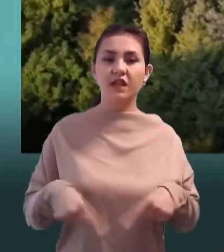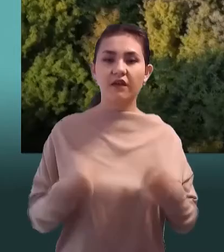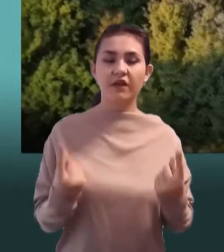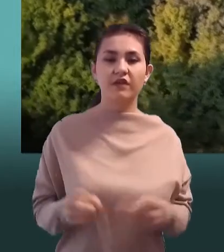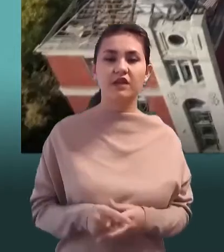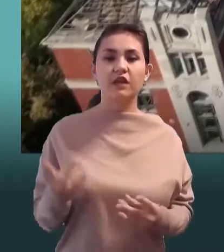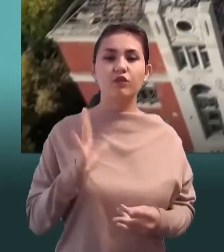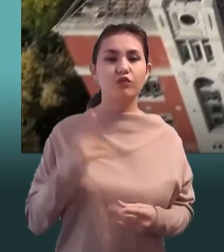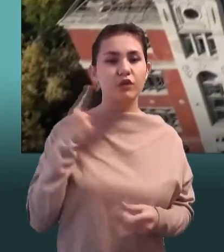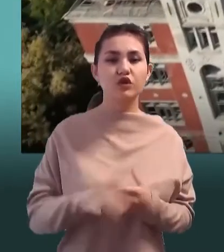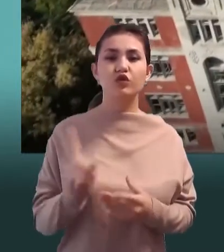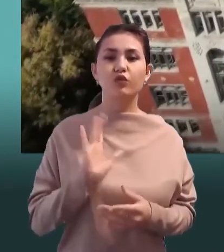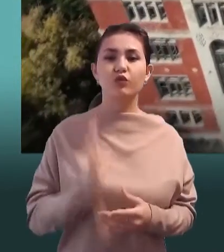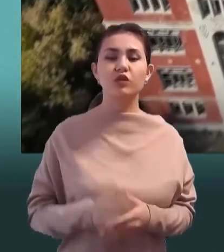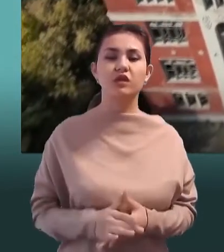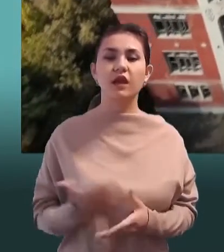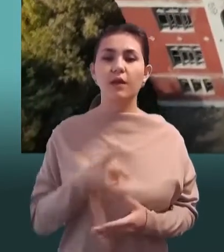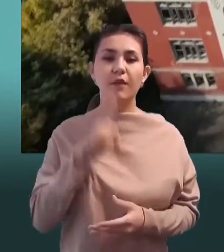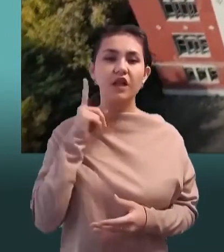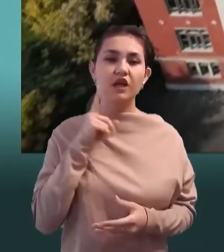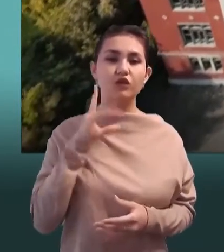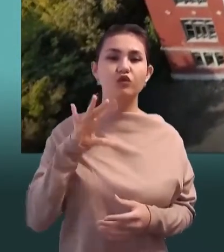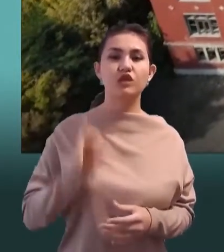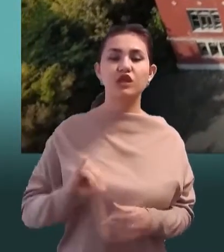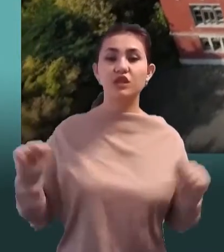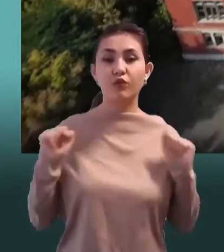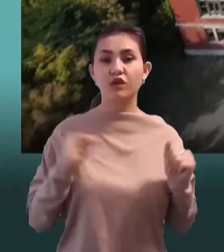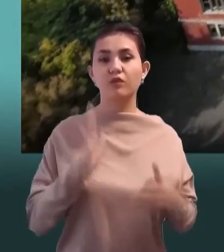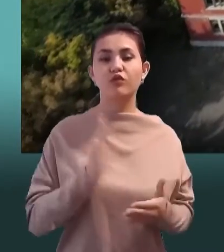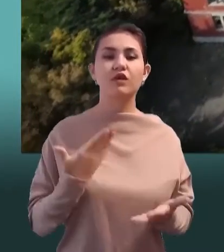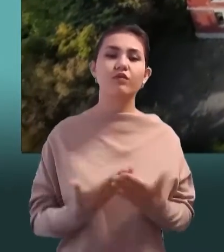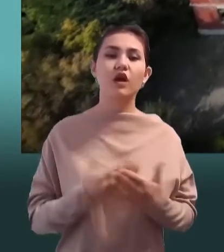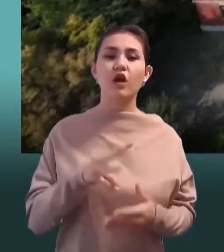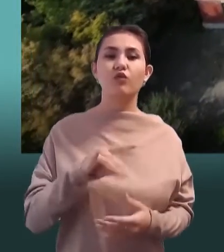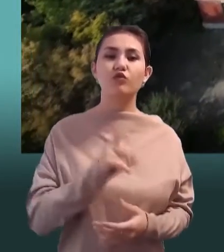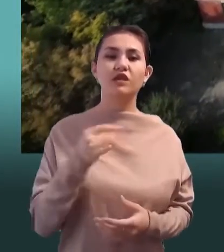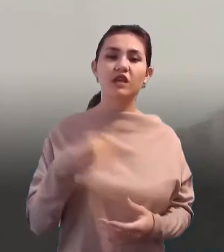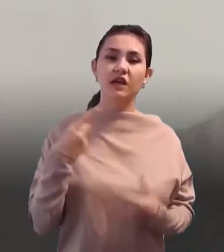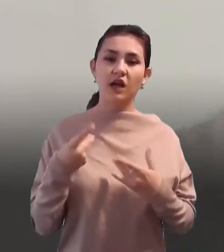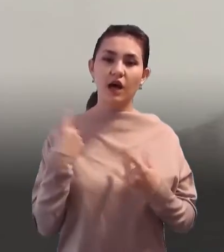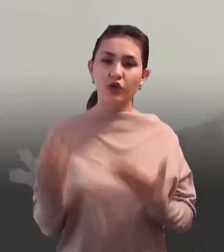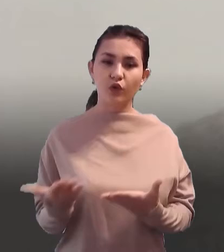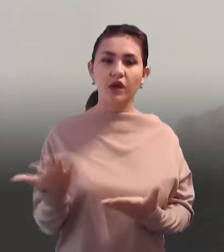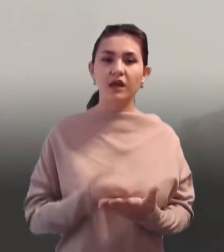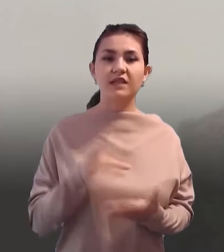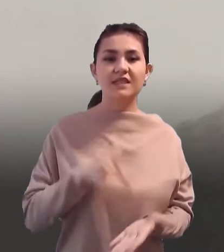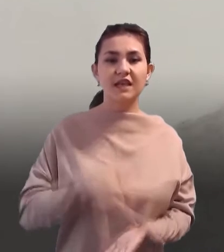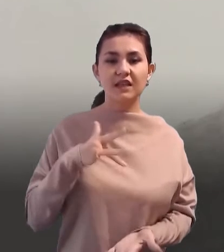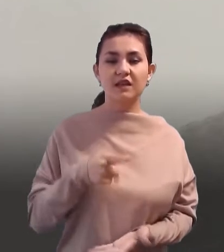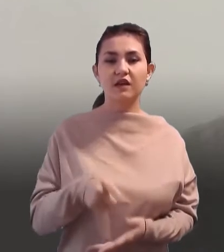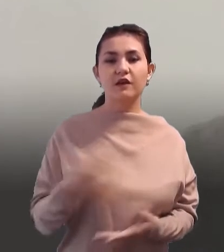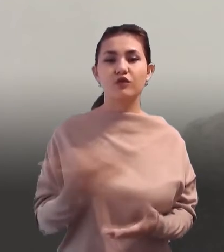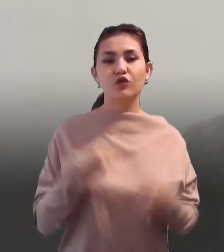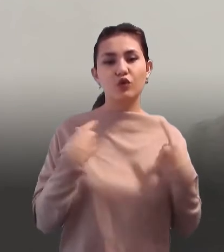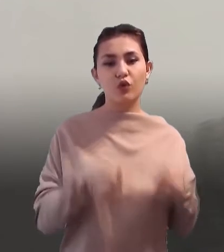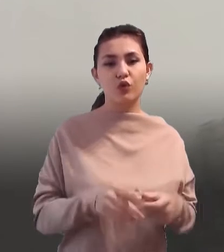будет. То есть, если это там молодежь и спорт, там, если там делается, ну, к примеру, музей, то это одно. Если там какой-то дата-центр, там, то это другое.